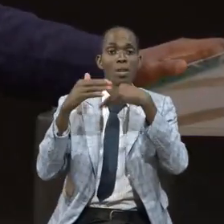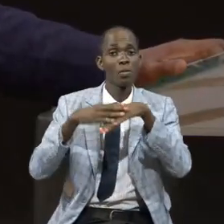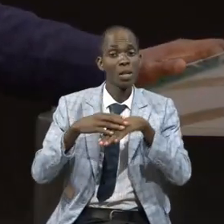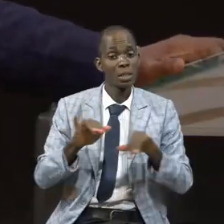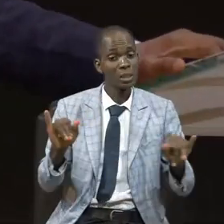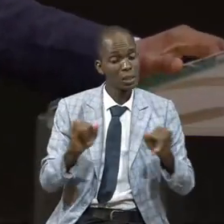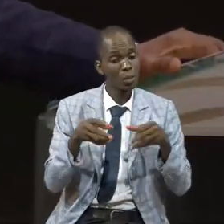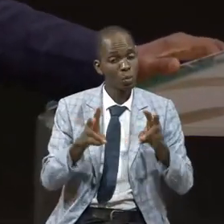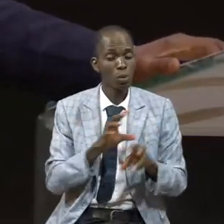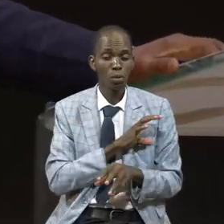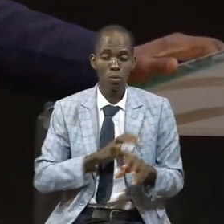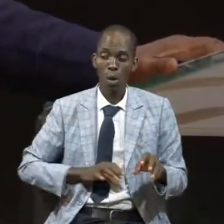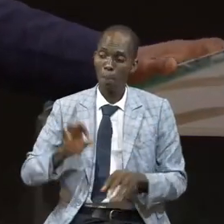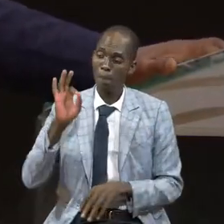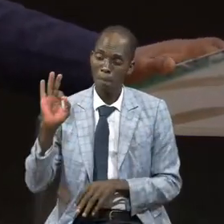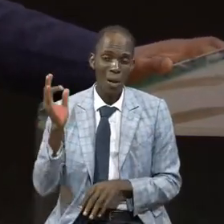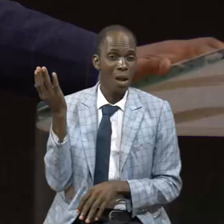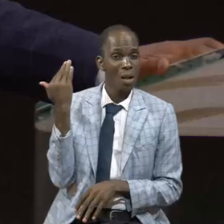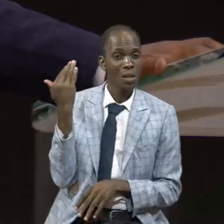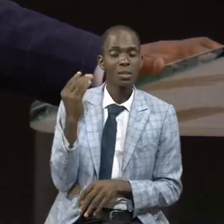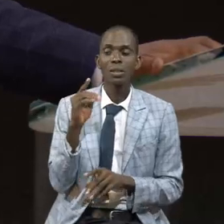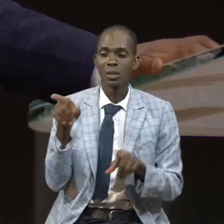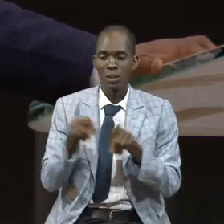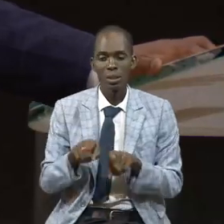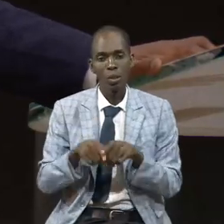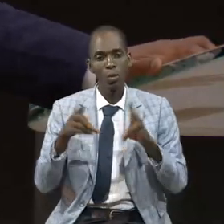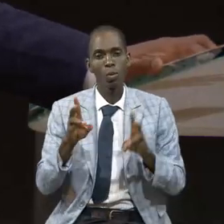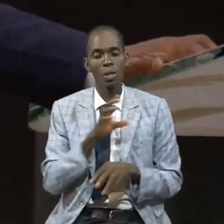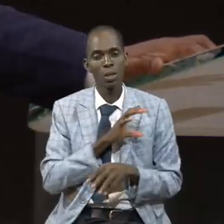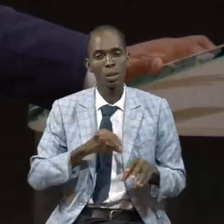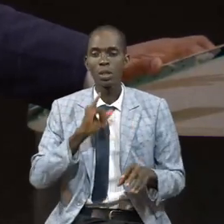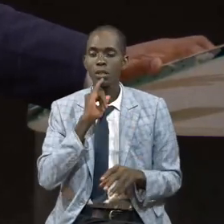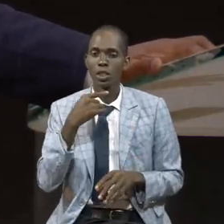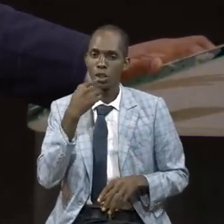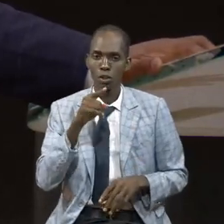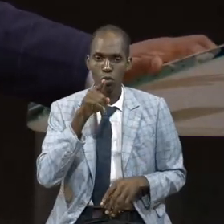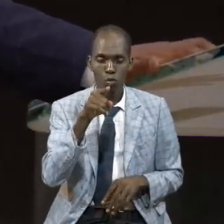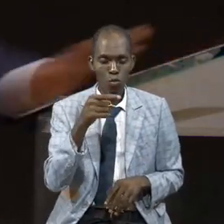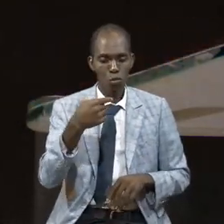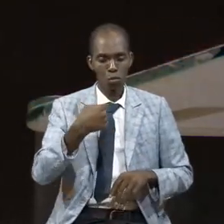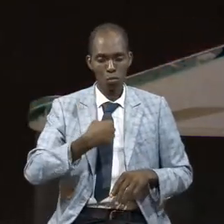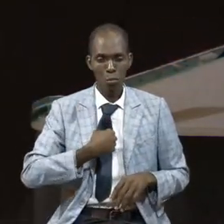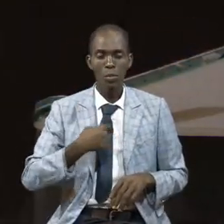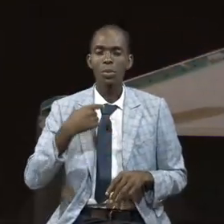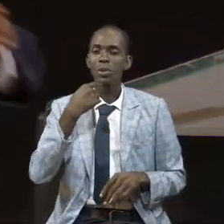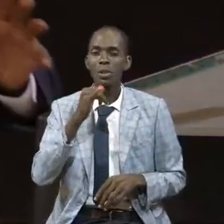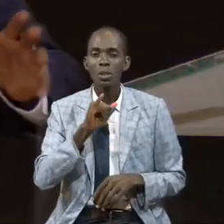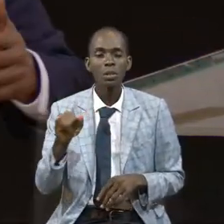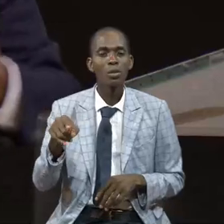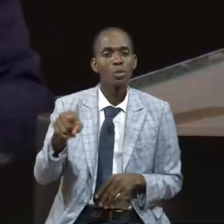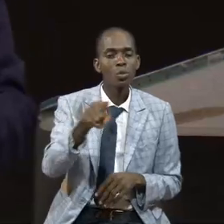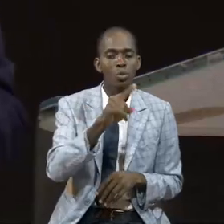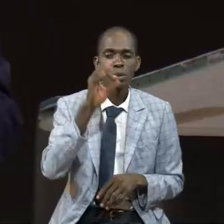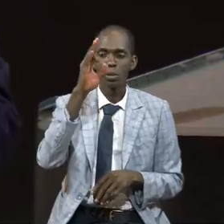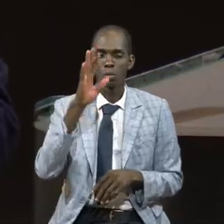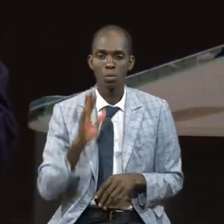nous le dit, il vous le dit, il me le dit, il le dit au prédicateur, il le dit à